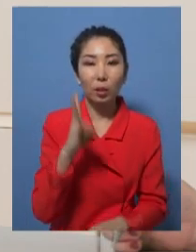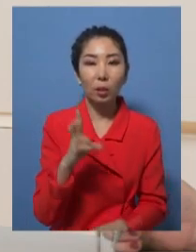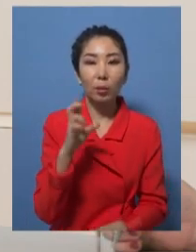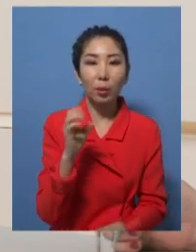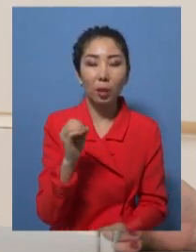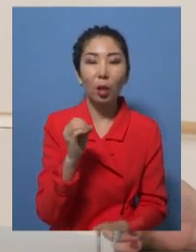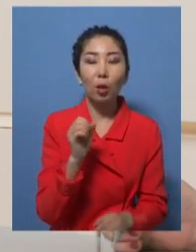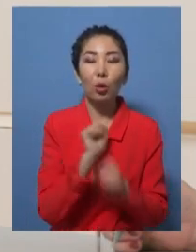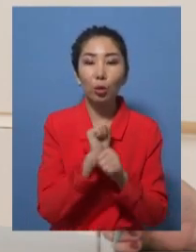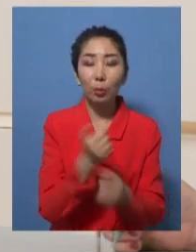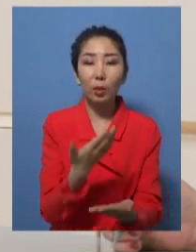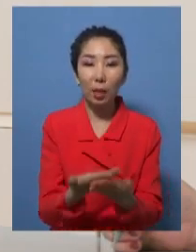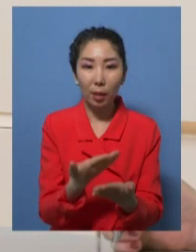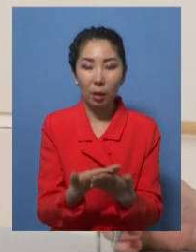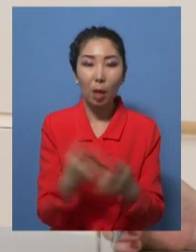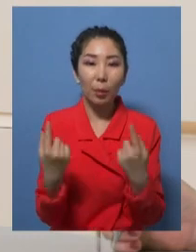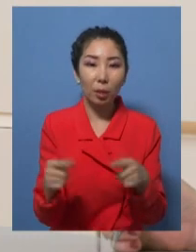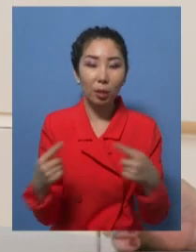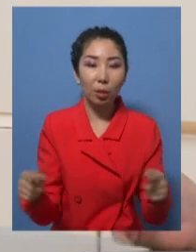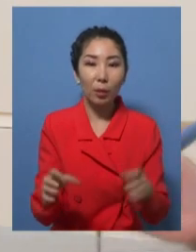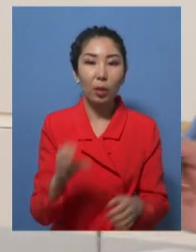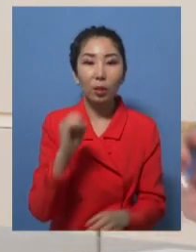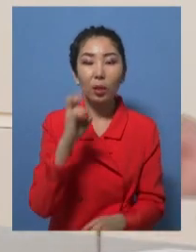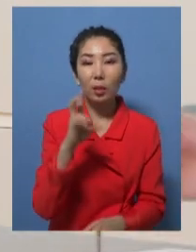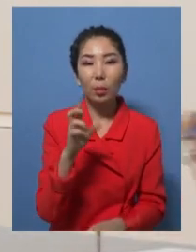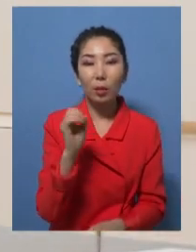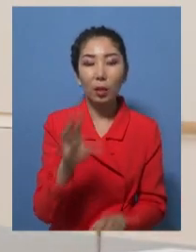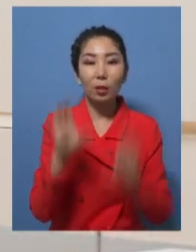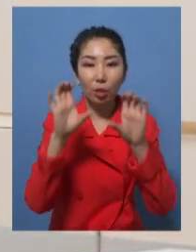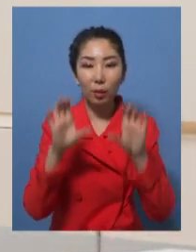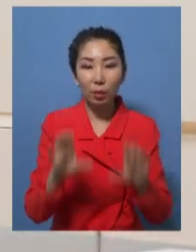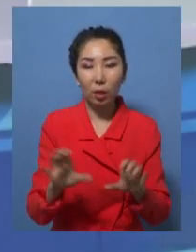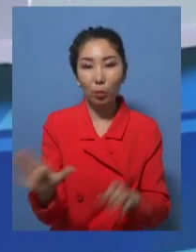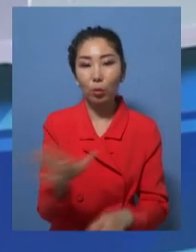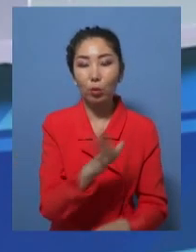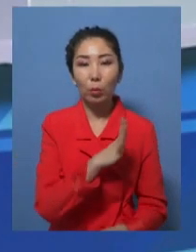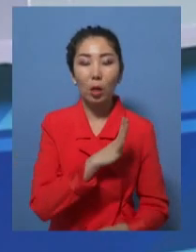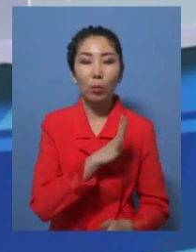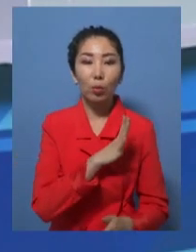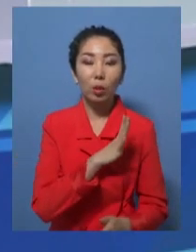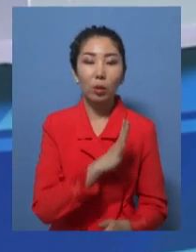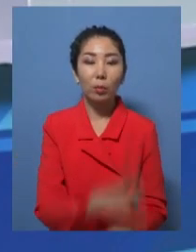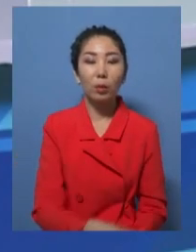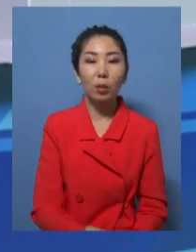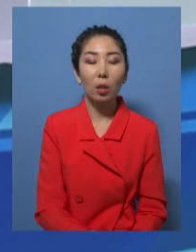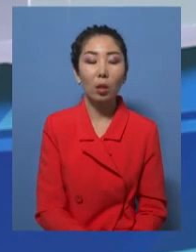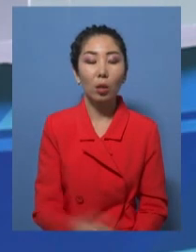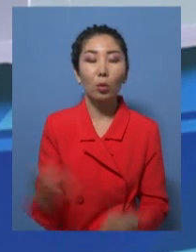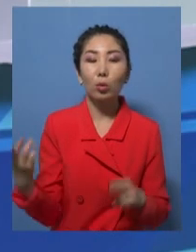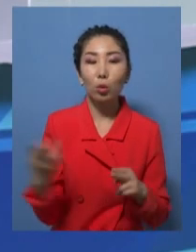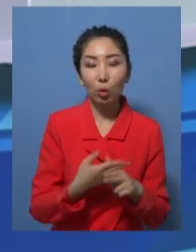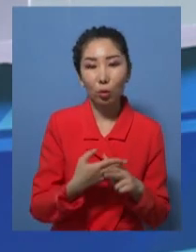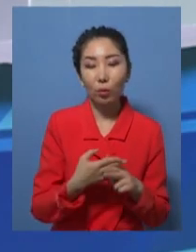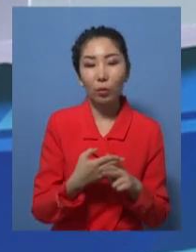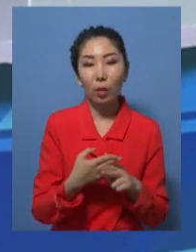мысал, басқа да енді мысалдарымыз бар еңбек құқығына байланысты. Еңбек заңнамасы туралы басқа да заңсыздықтар орын алды ма жаңағы? Оның жою